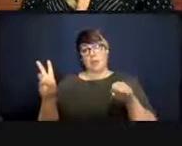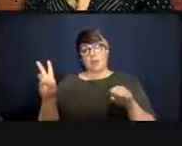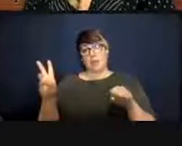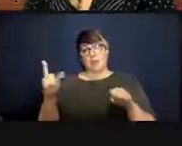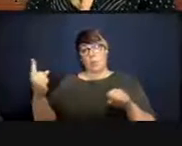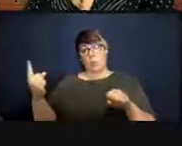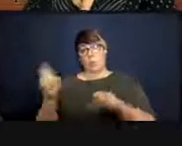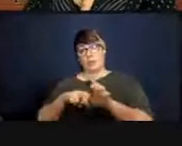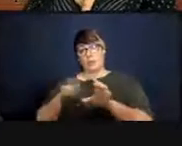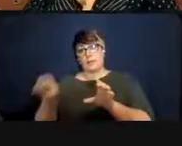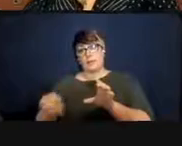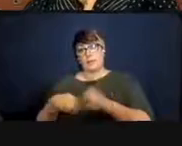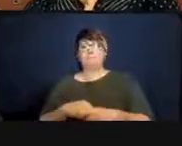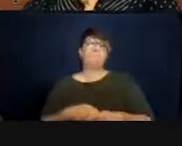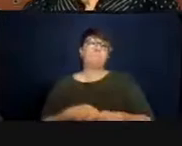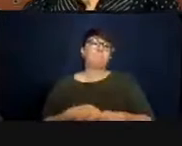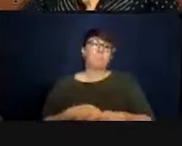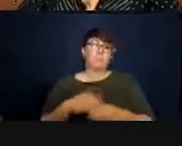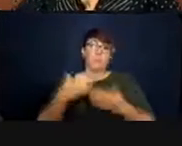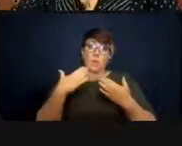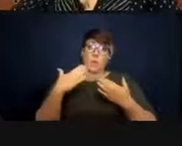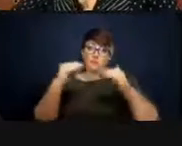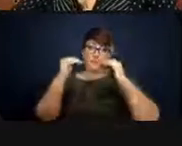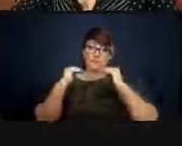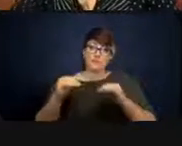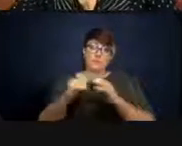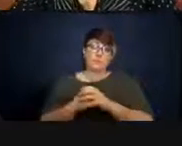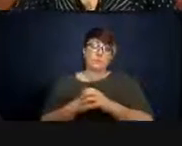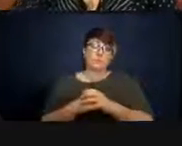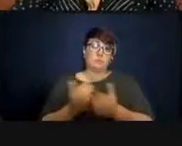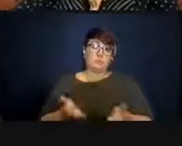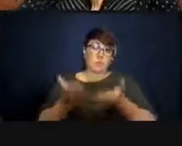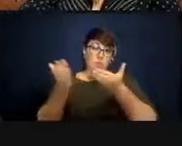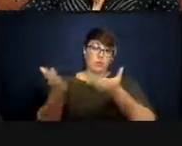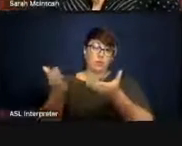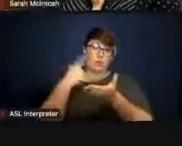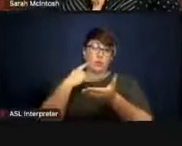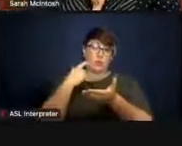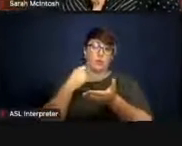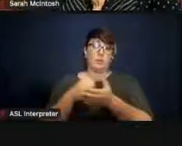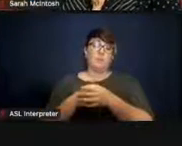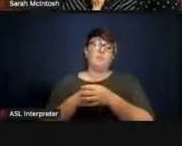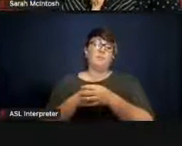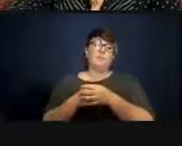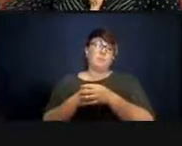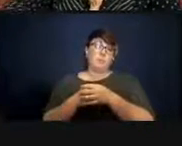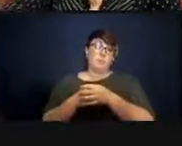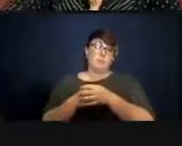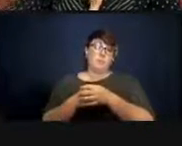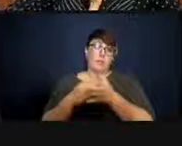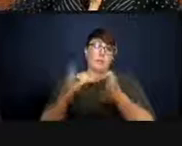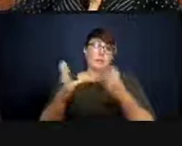6 نعم و1 فقط امتناع عن التصويت. حسنا، البند التالي